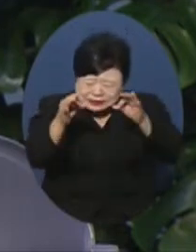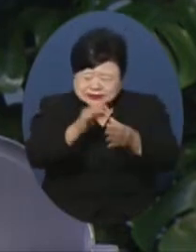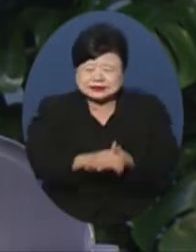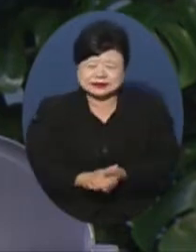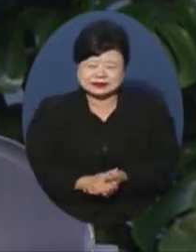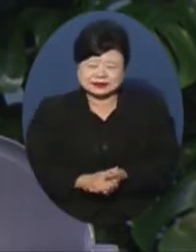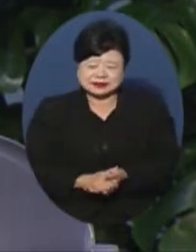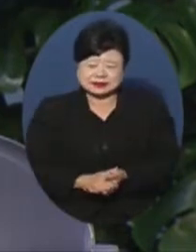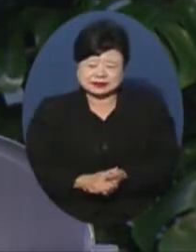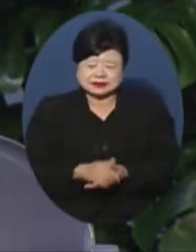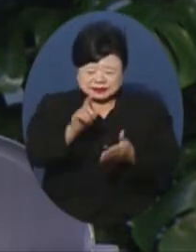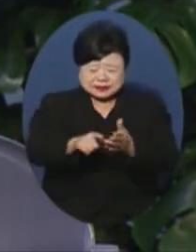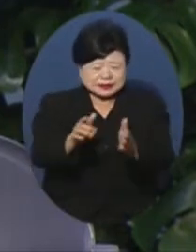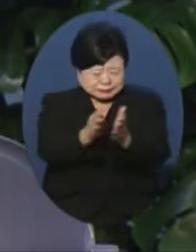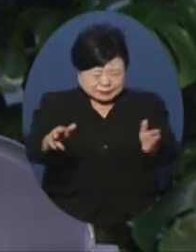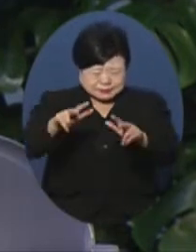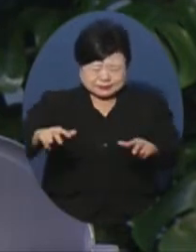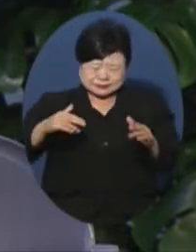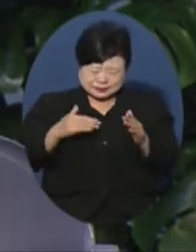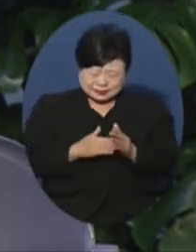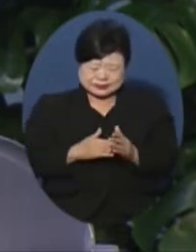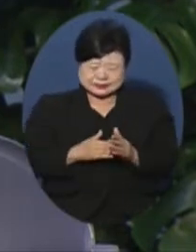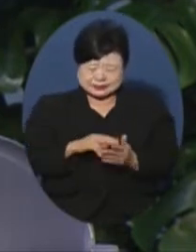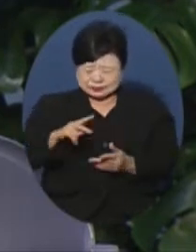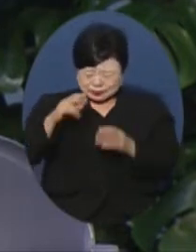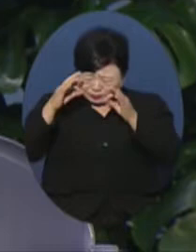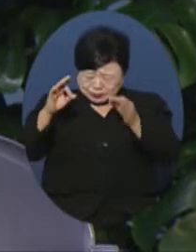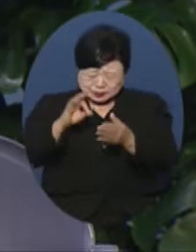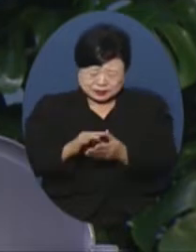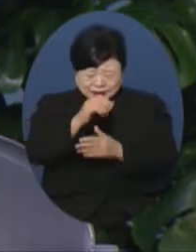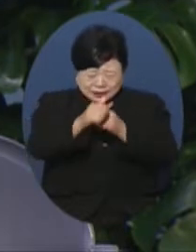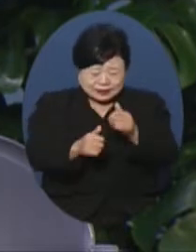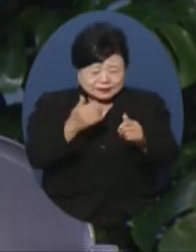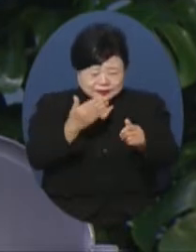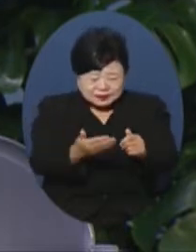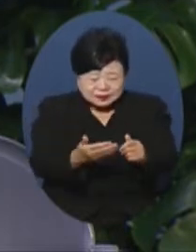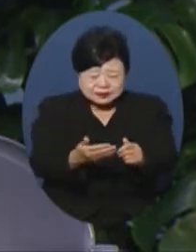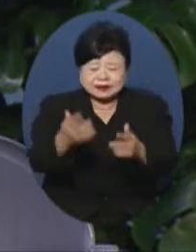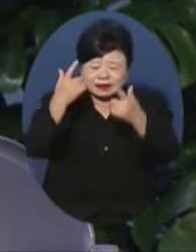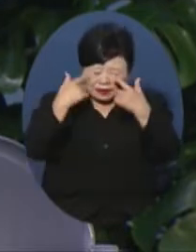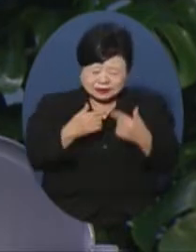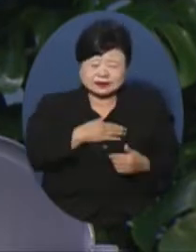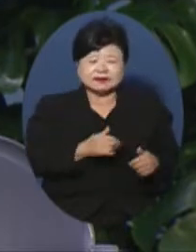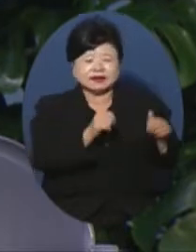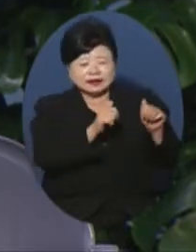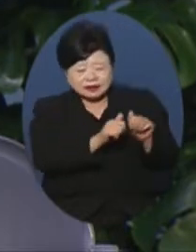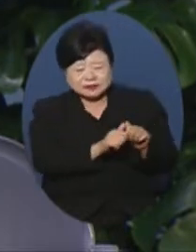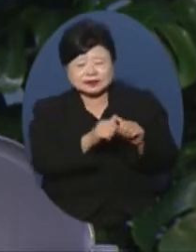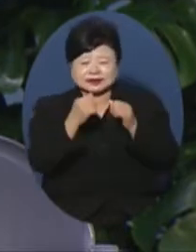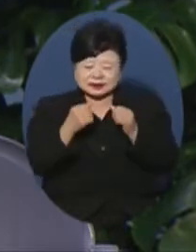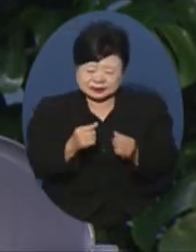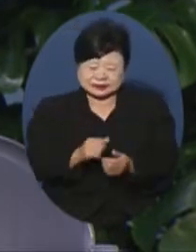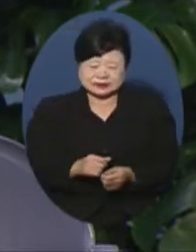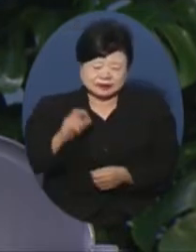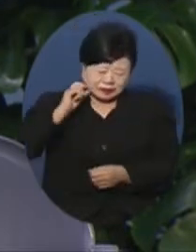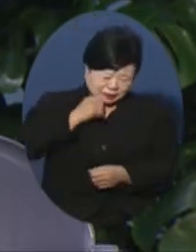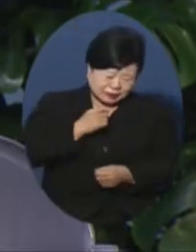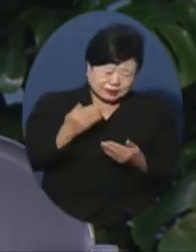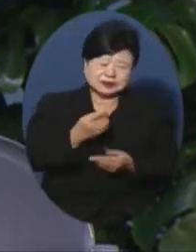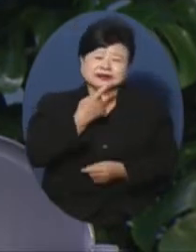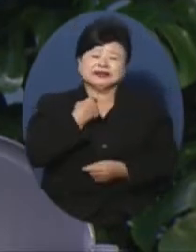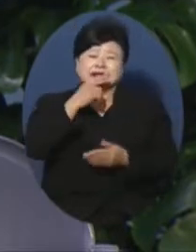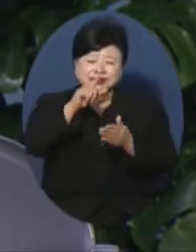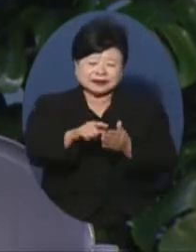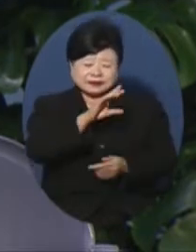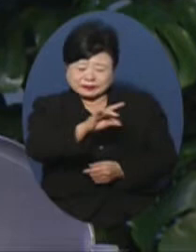것입니다. 그때부터 지금까지 되돌아보니 하나님께서는 항상 저와 함께 계시고 어려운